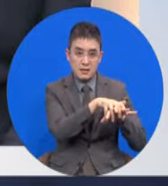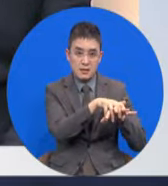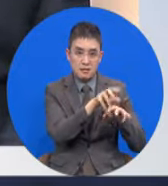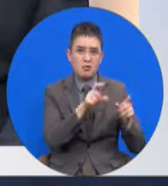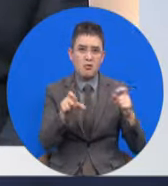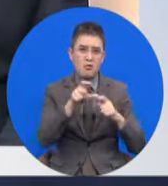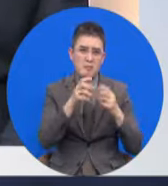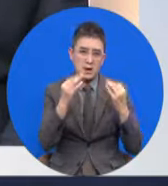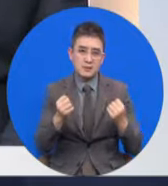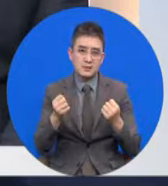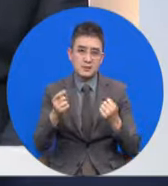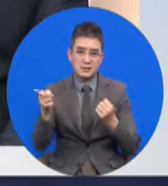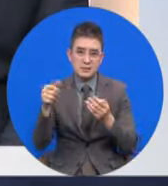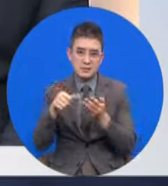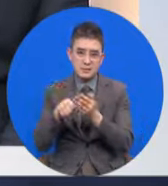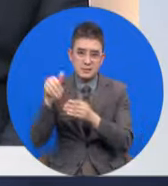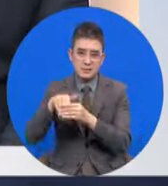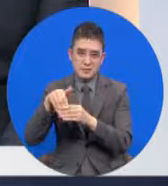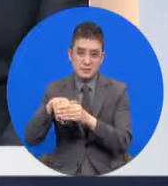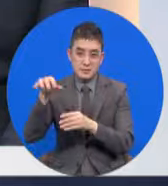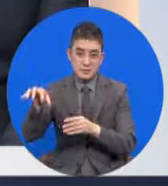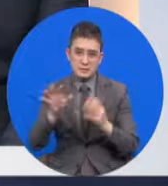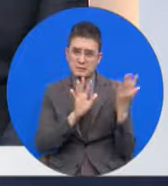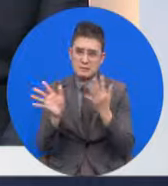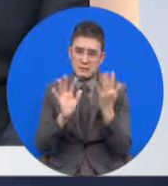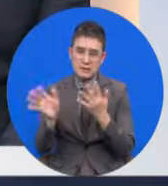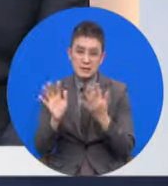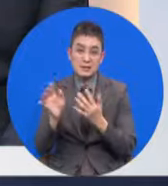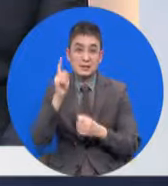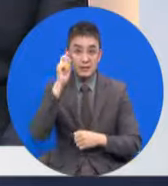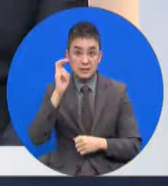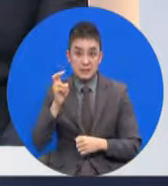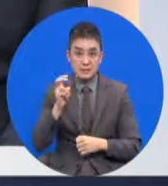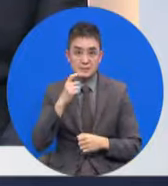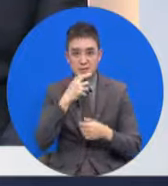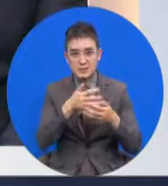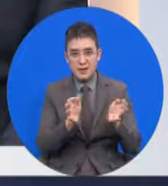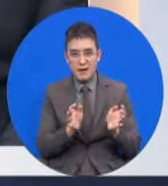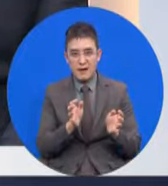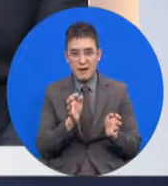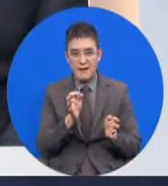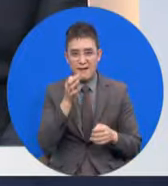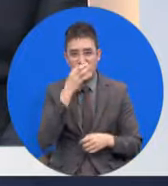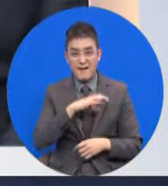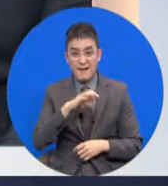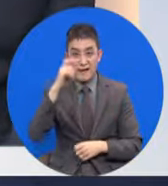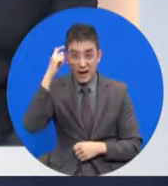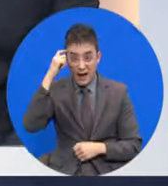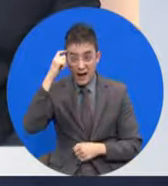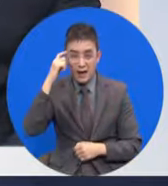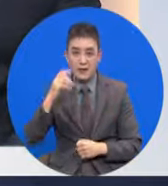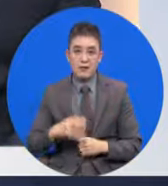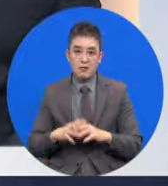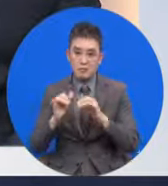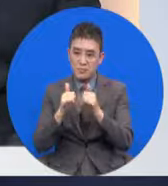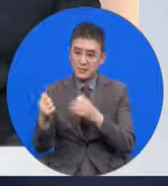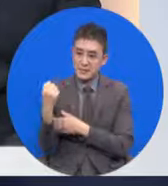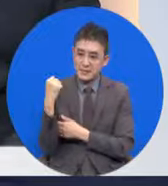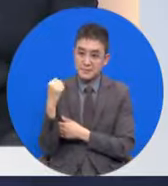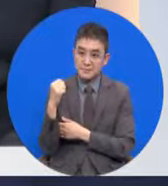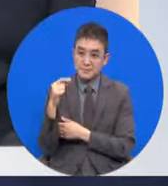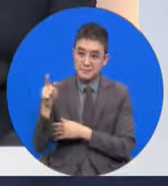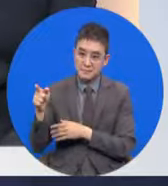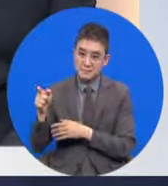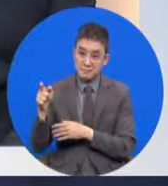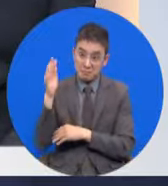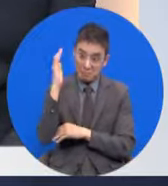이렇게 보여지는 거고요. 그래서 이제 민주당 측에 유리하다는 분석을 하는 거고 그런데 뭐 국민의힘 얘기하시는 것처럼